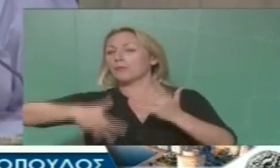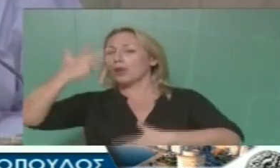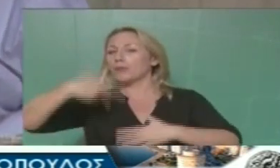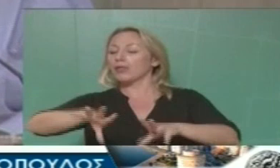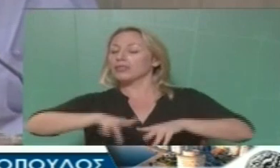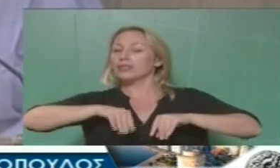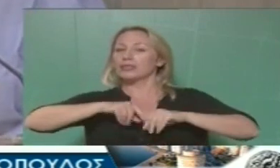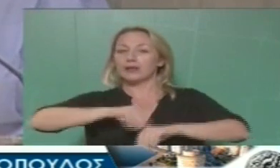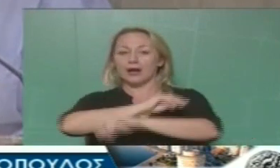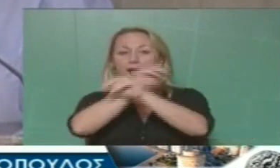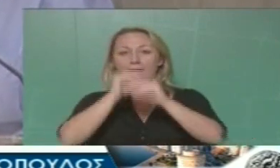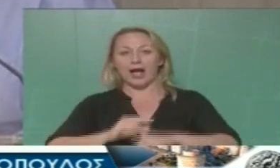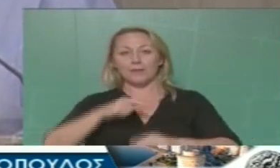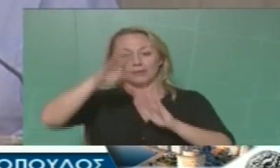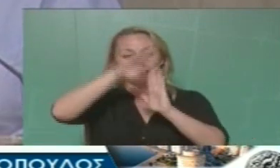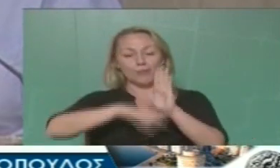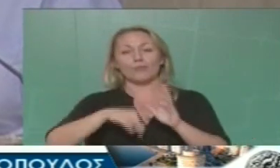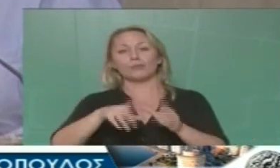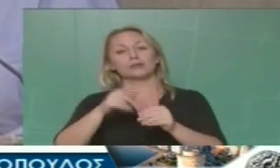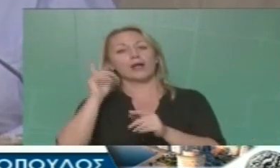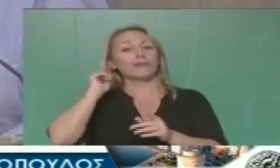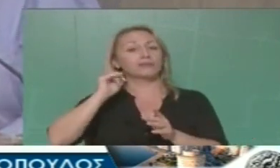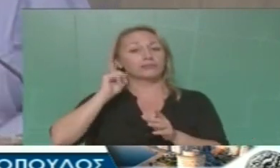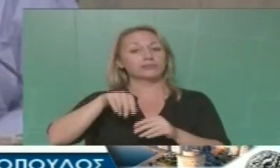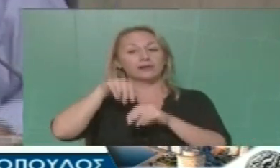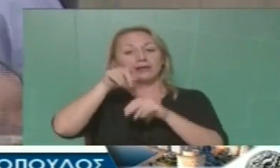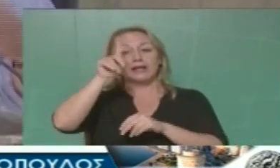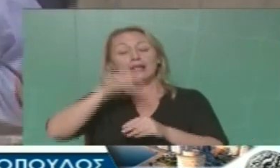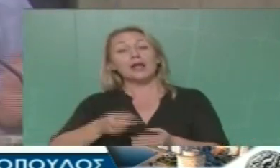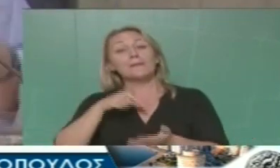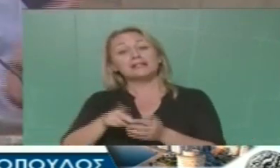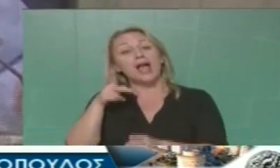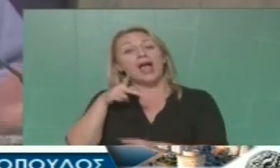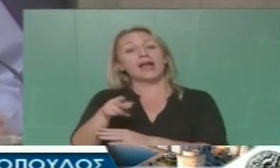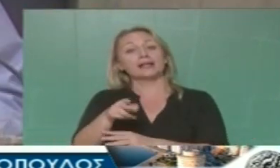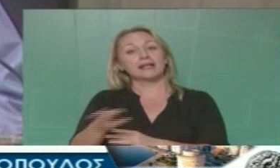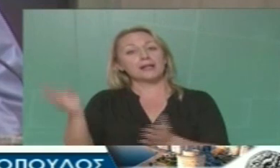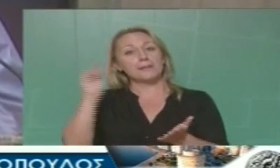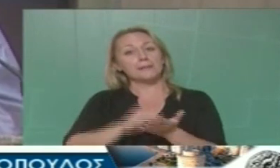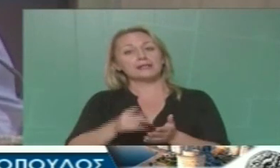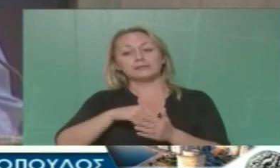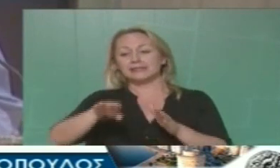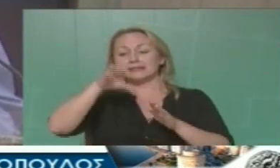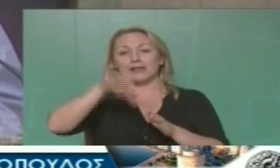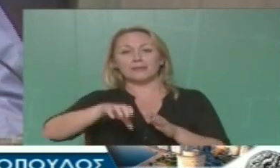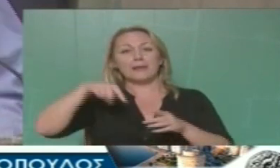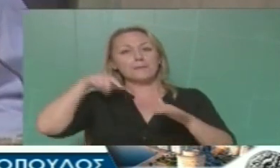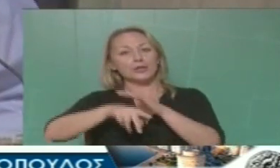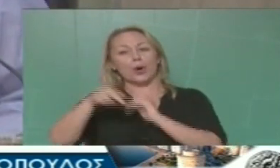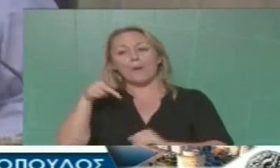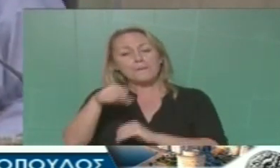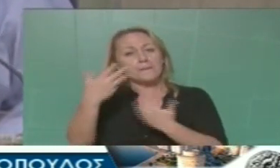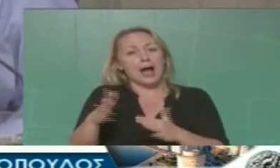στη γελιοποίηση κάθε χρονοδιαγράμματος, που κατέληγε πολλές φορές και σε εγγένεια που αρκετές φορές έχουν γίνει στους σταθμούς του μετρό. Ποιος